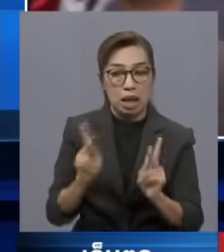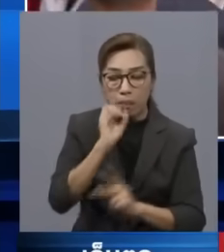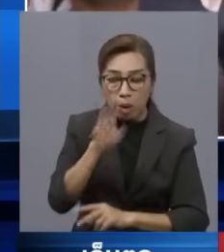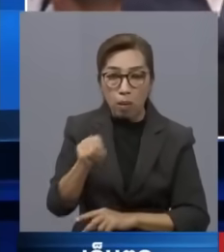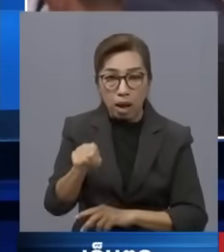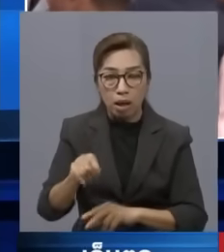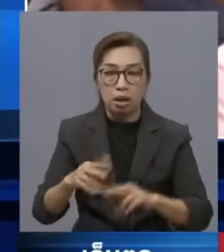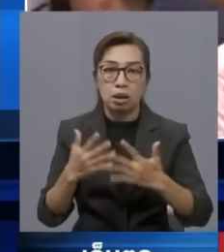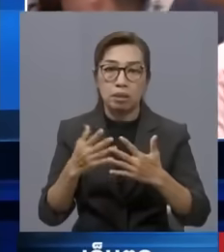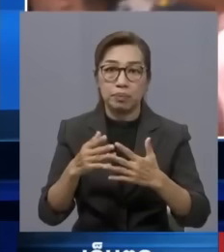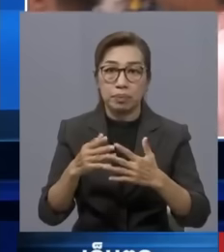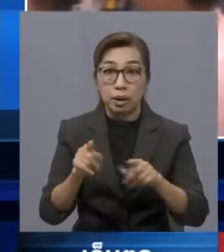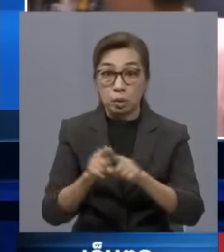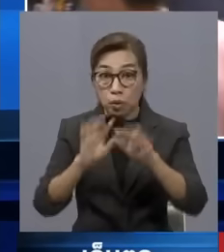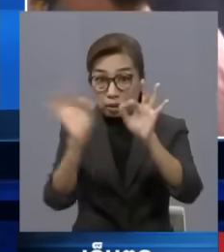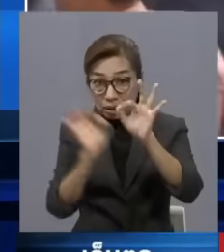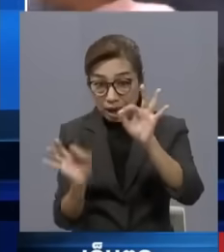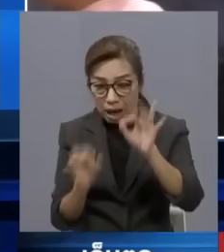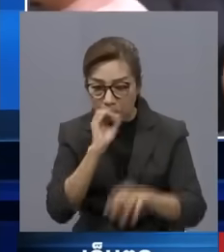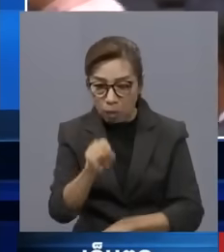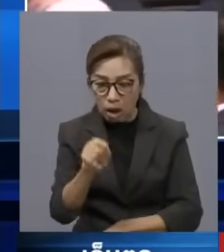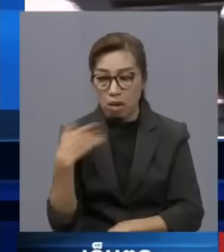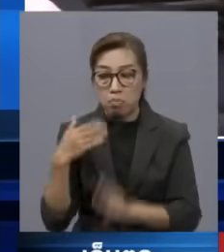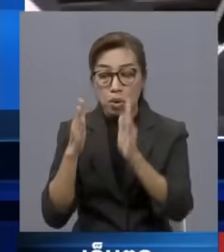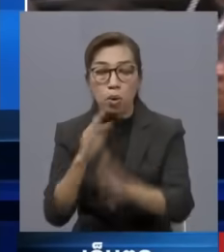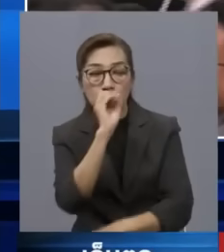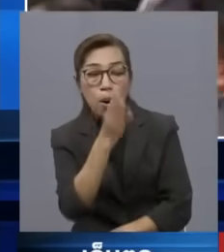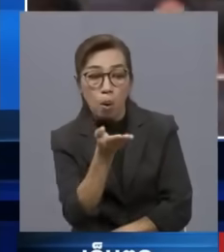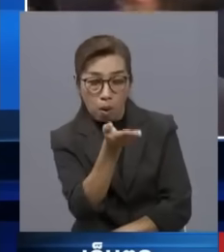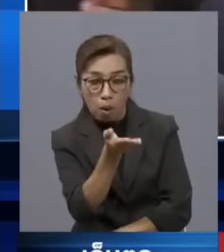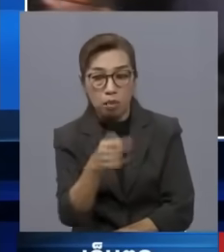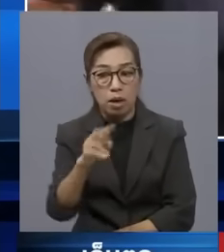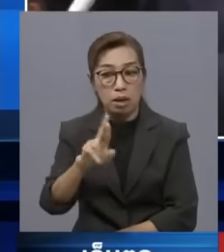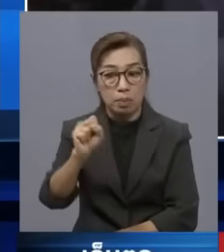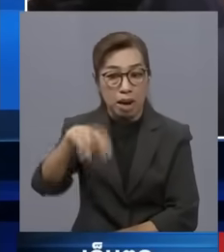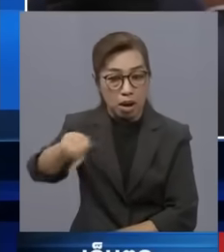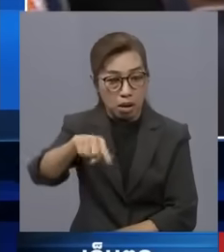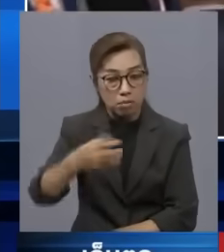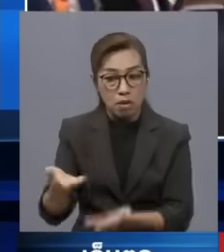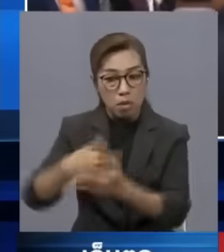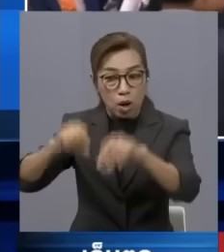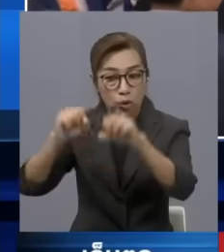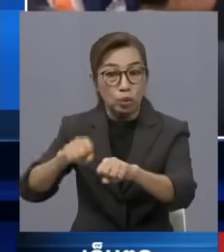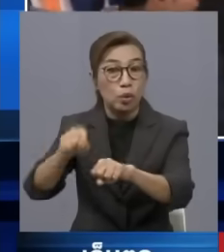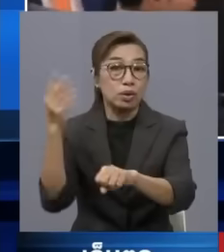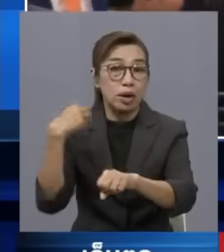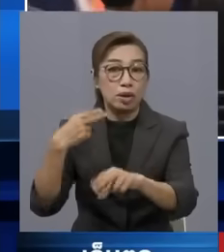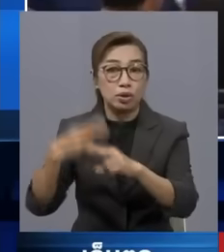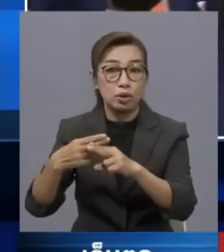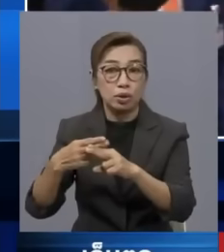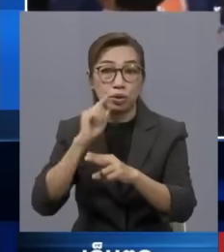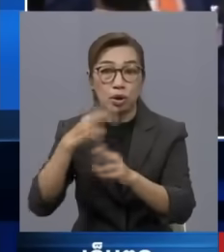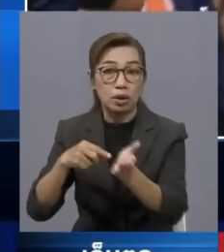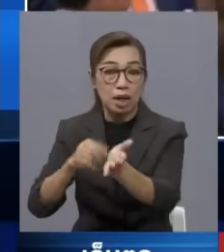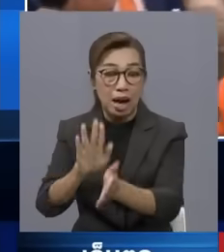เนื้อหานะฮะอันนี้พูดถึงเนื้อหาที่มีผู้เสนอให้พิจารณามติของสภาตามข้อบังคับการประชุมข้อที่